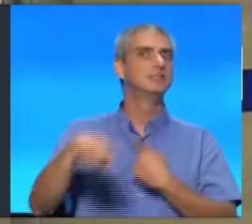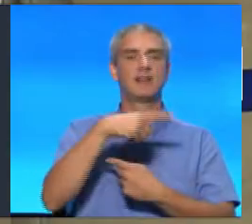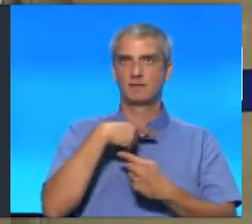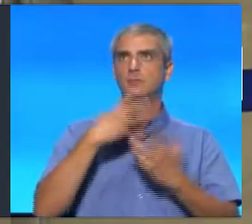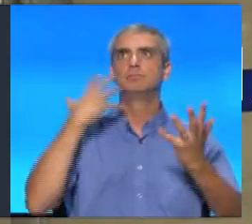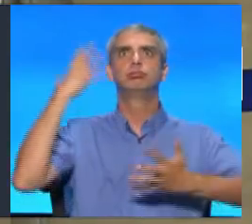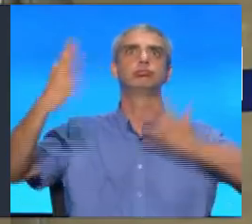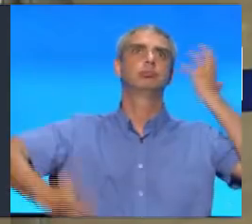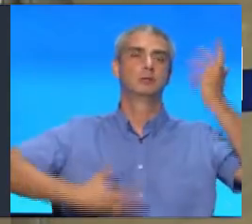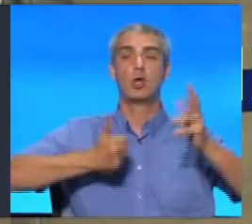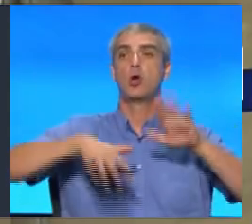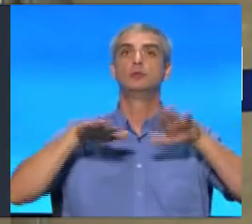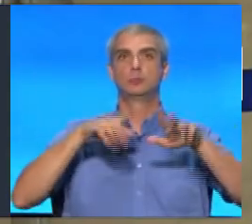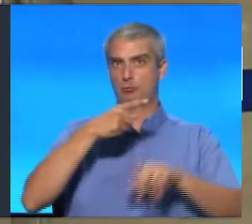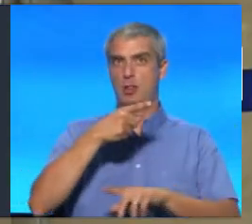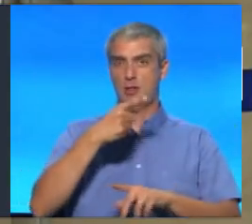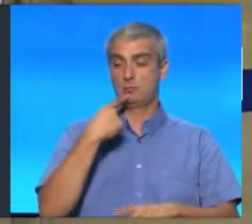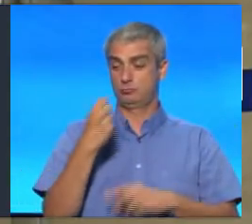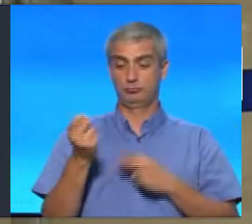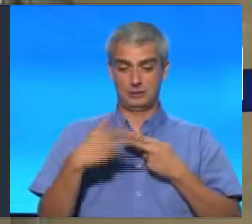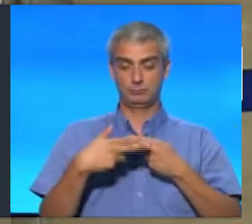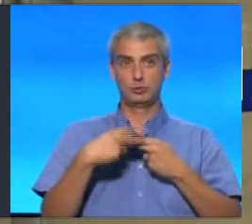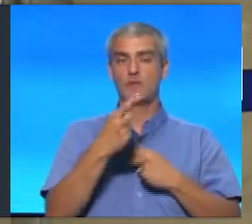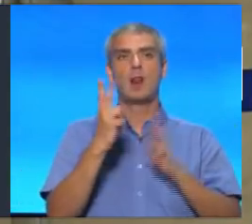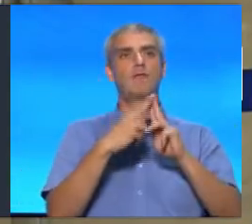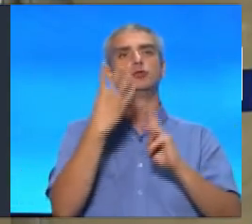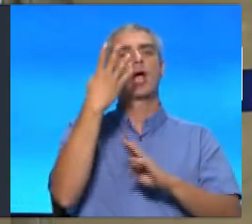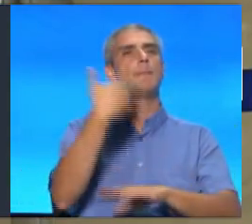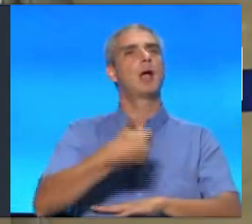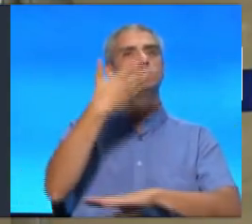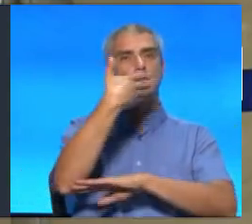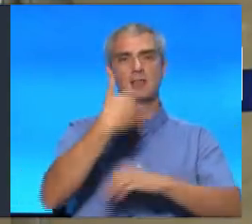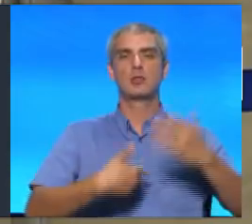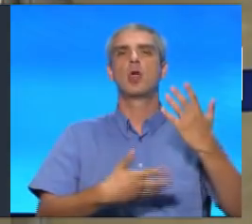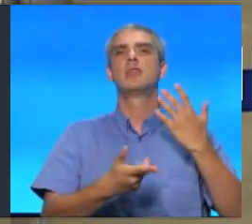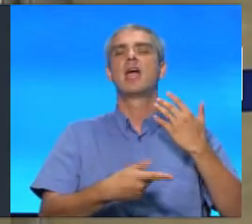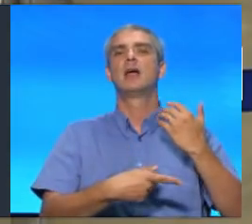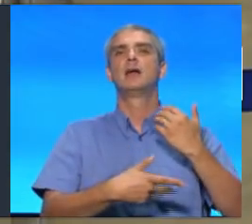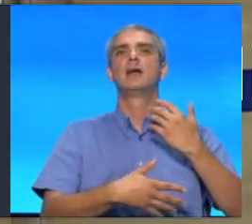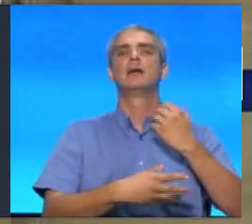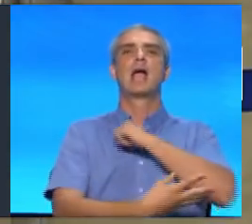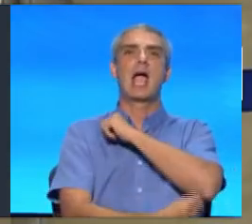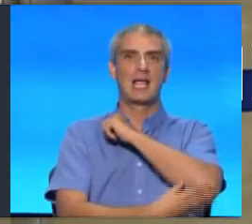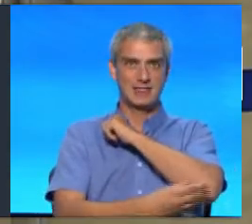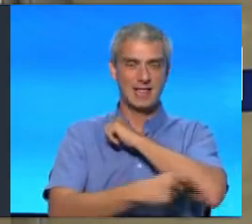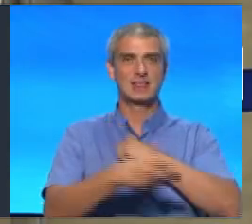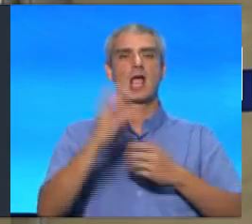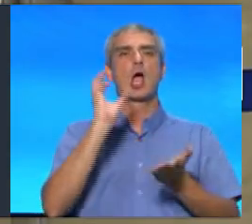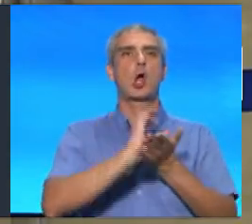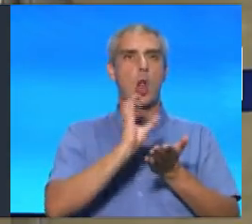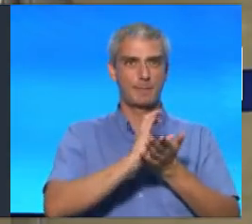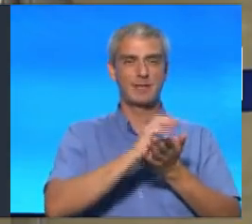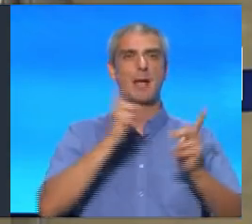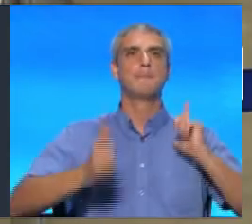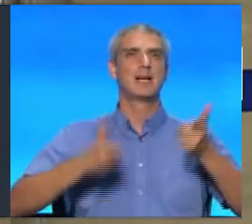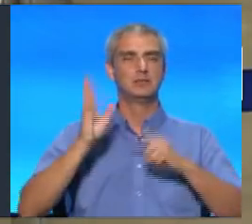הסער. ראש הממשלה אמור בשבוע הקרוב לפגוש ארבע ראשי מדינות, ארגנטינה, פרגוואי, קולומביה ומקסיקו. הכותרת